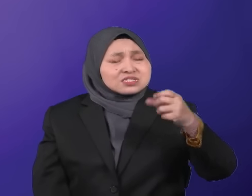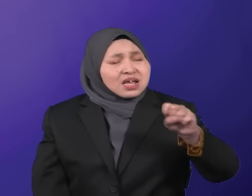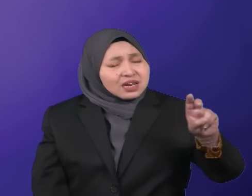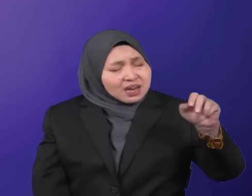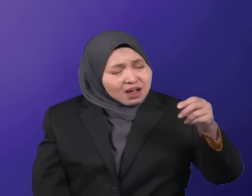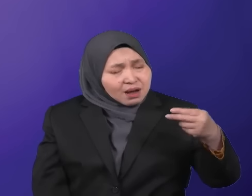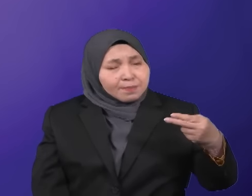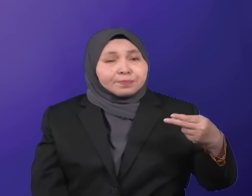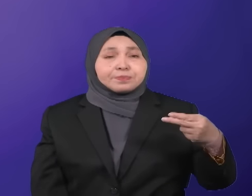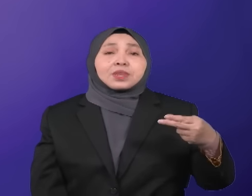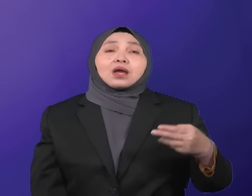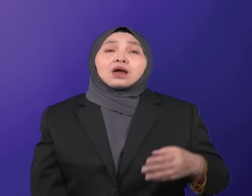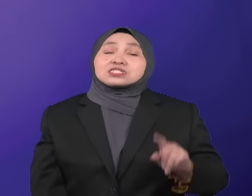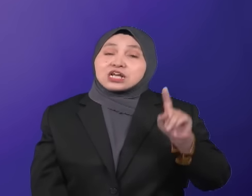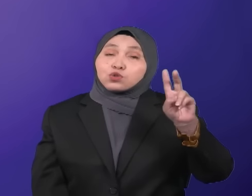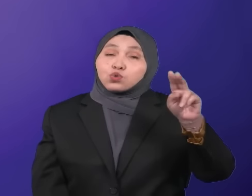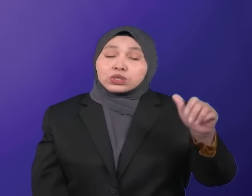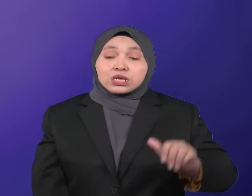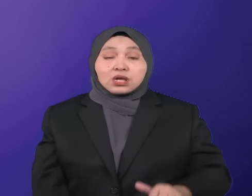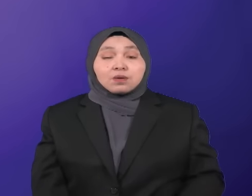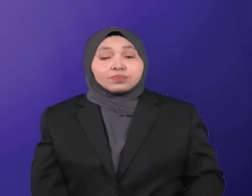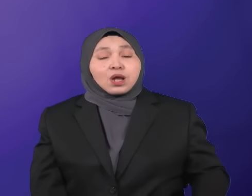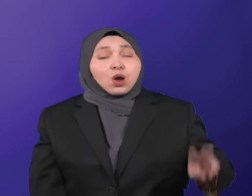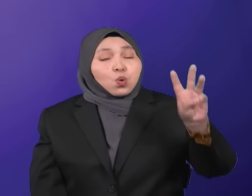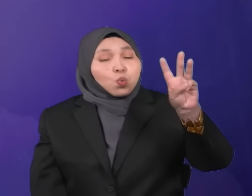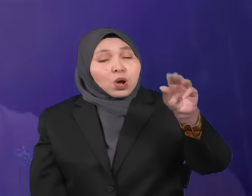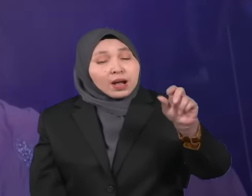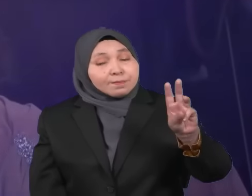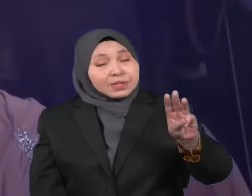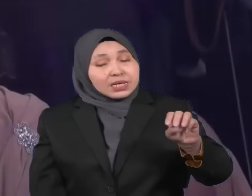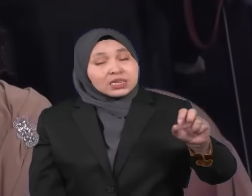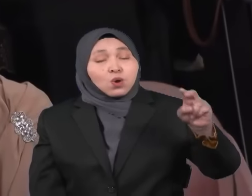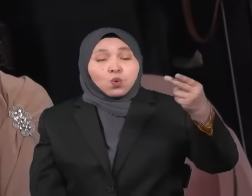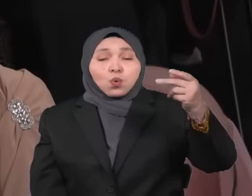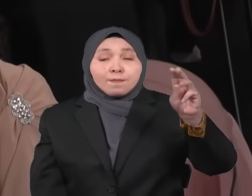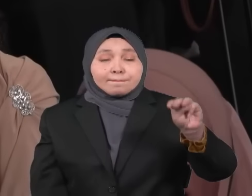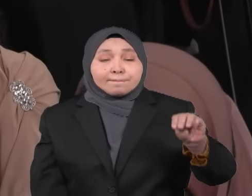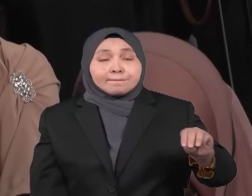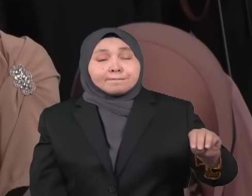hasanah. 1 2 3 silakan. Wa minhum